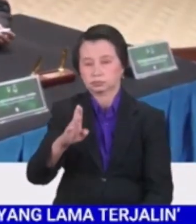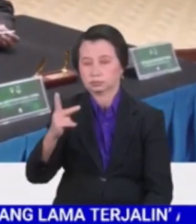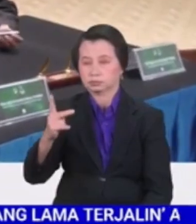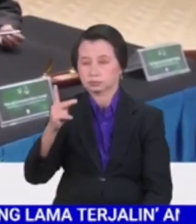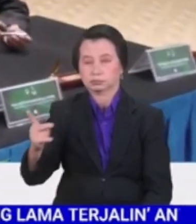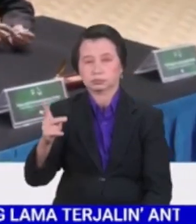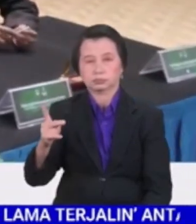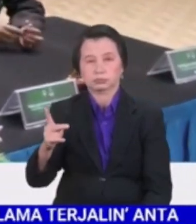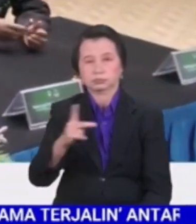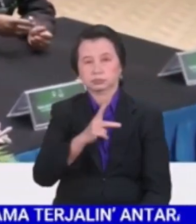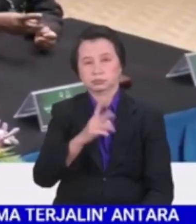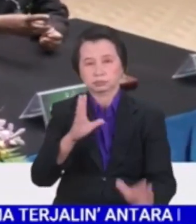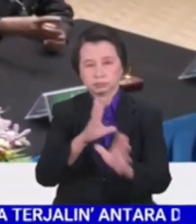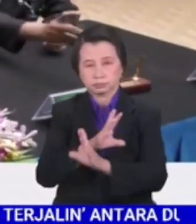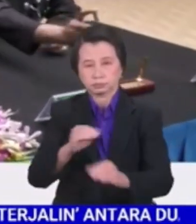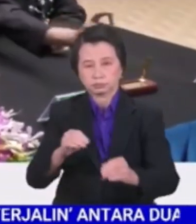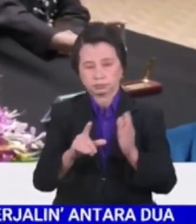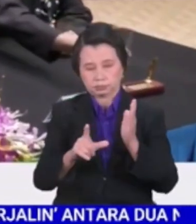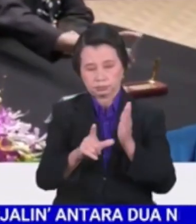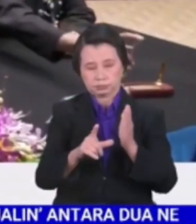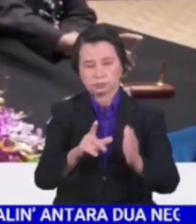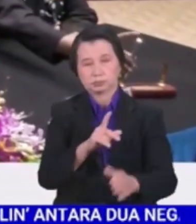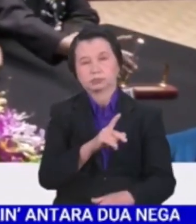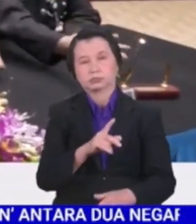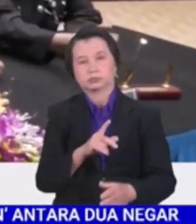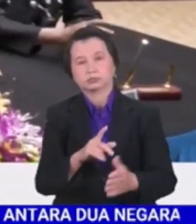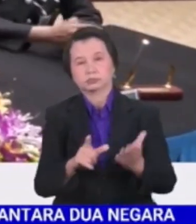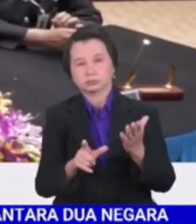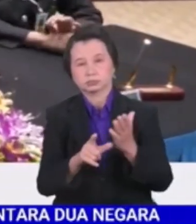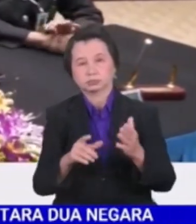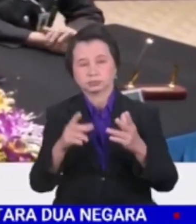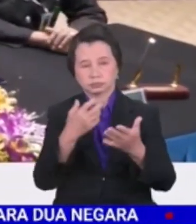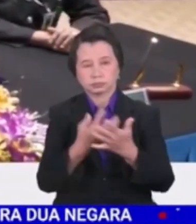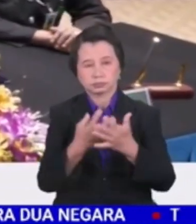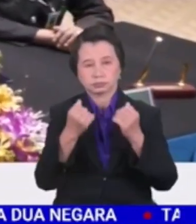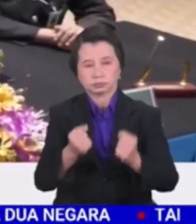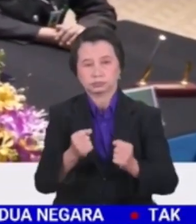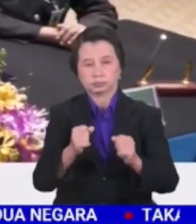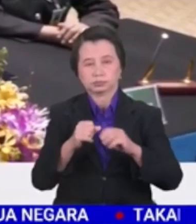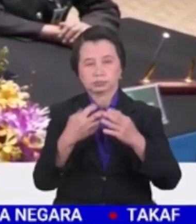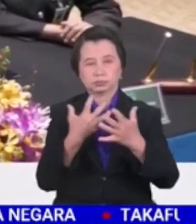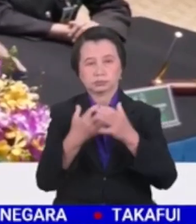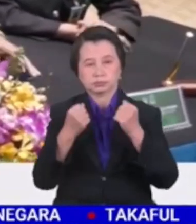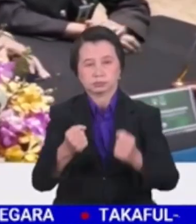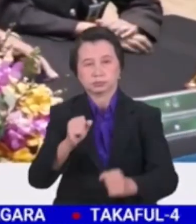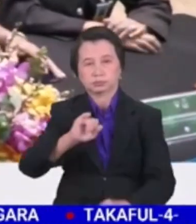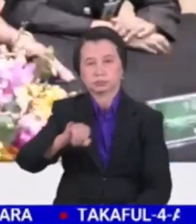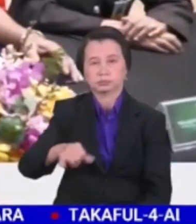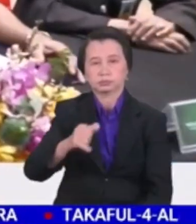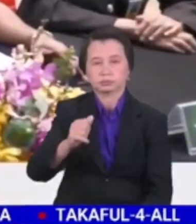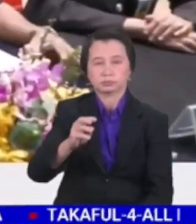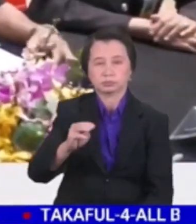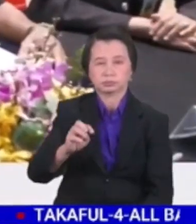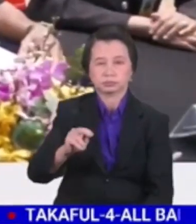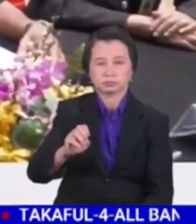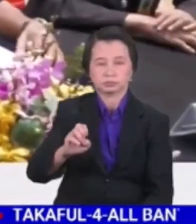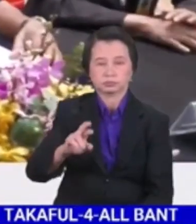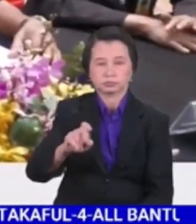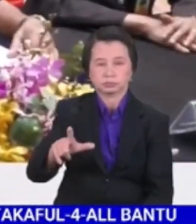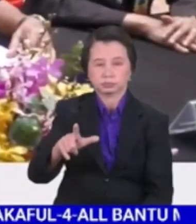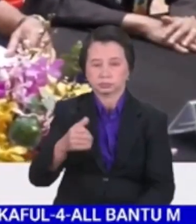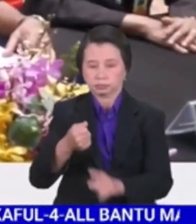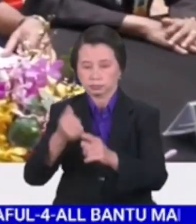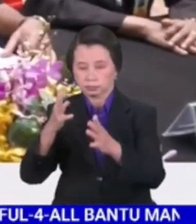penjara Malaysia diwakili timbangan general penjara Pemasyarakatan Datuk iblis some Abdurrahman dan